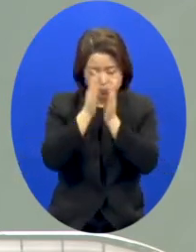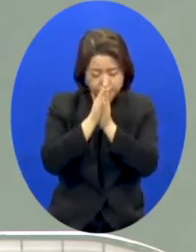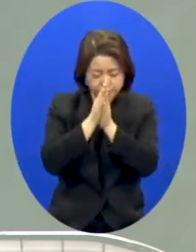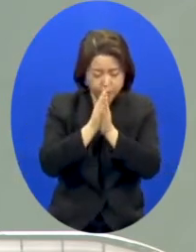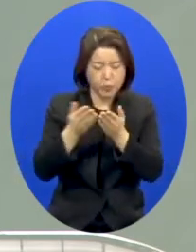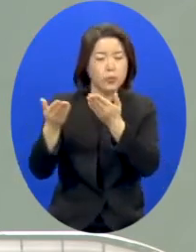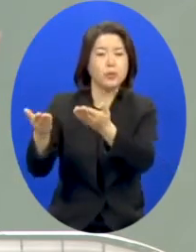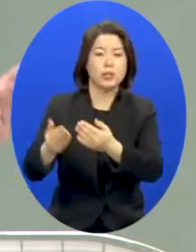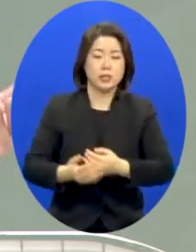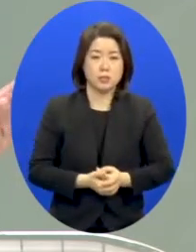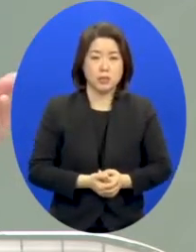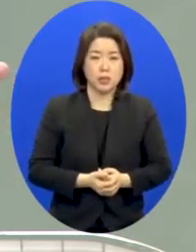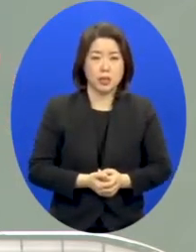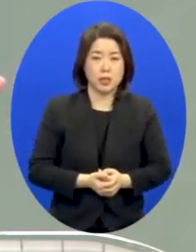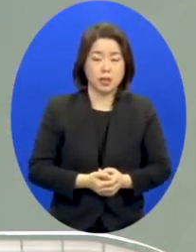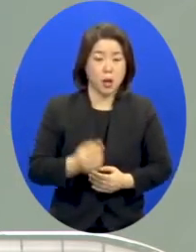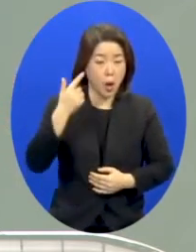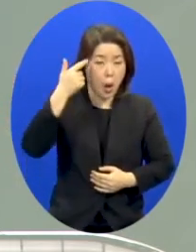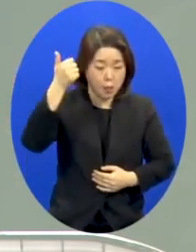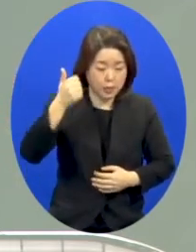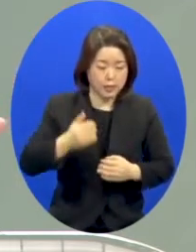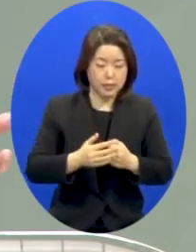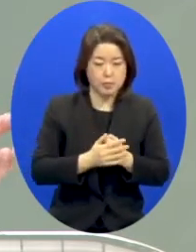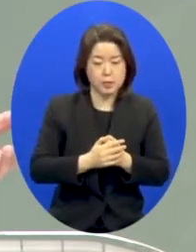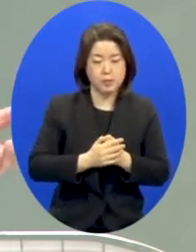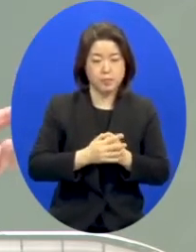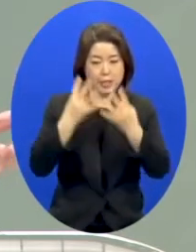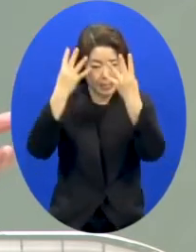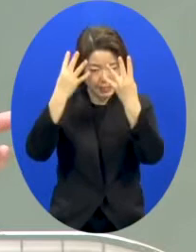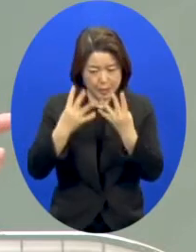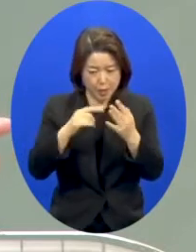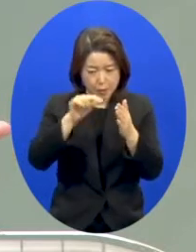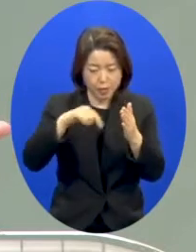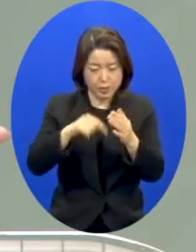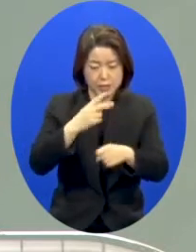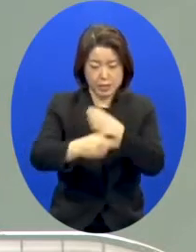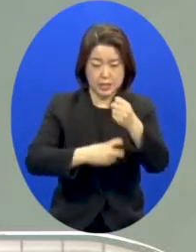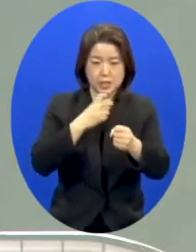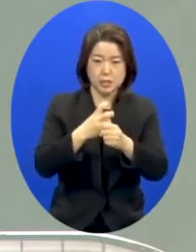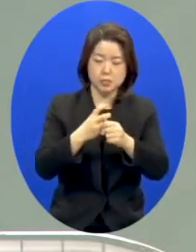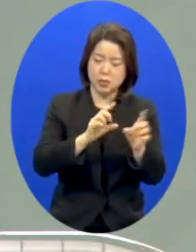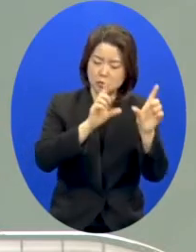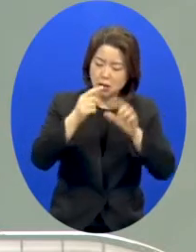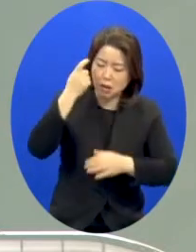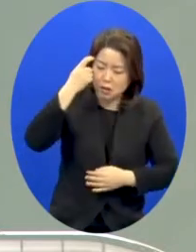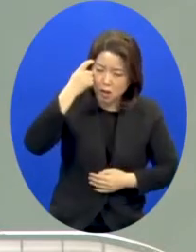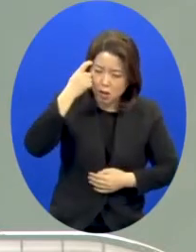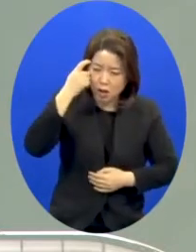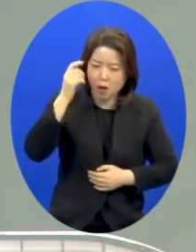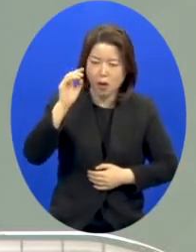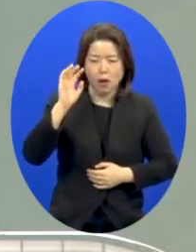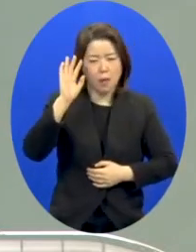그 목사님이 감옥에 들어가서 20년 형을 살 걸 생각하니까 정말 앞이 캄캄하고 절망이